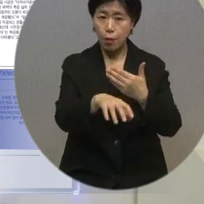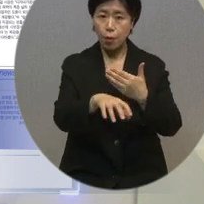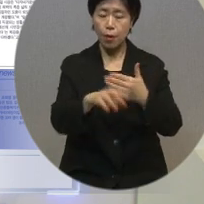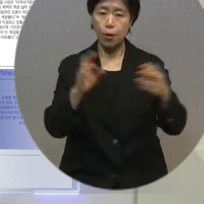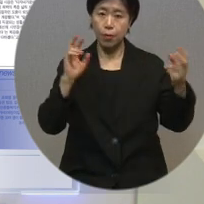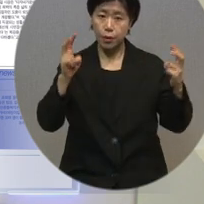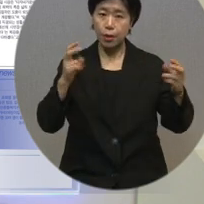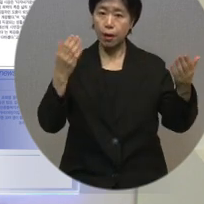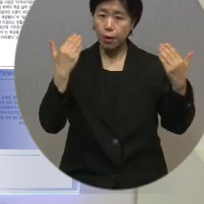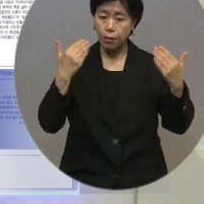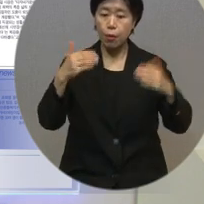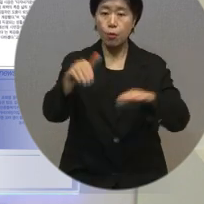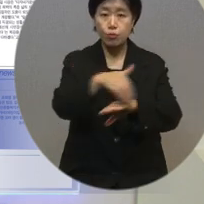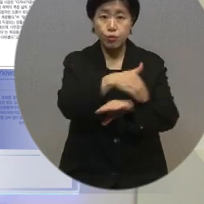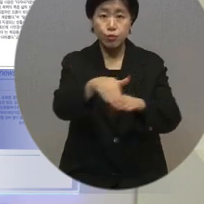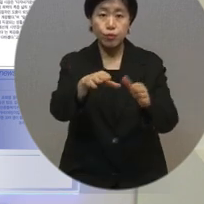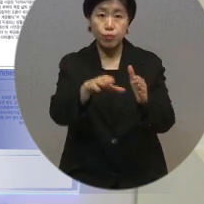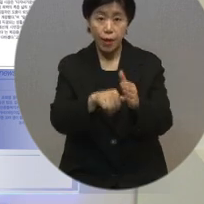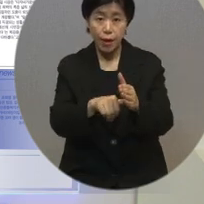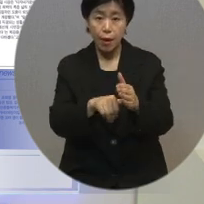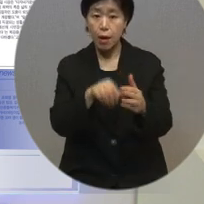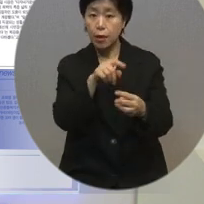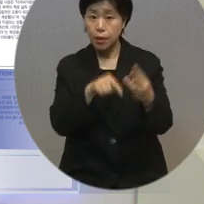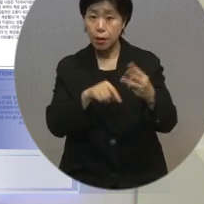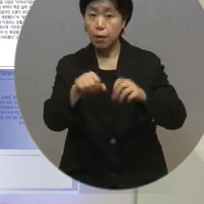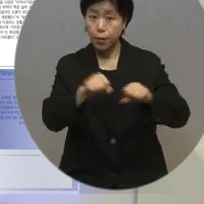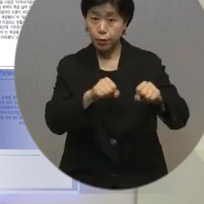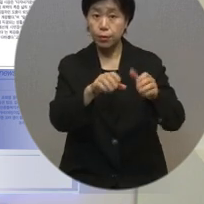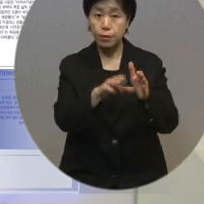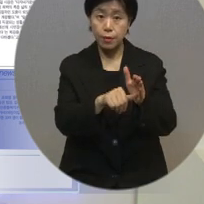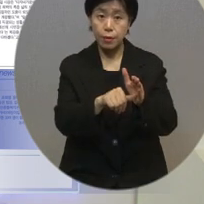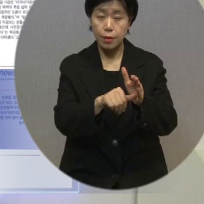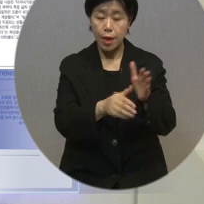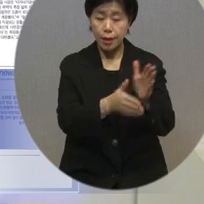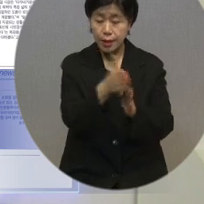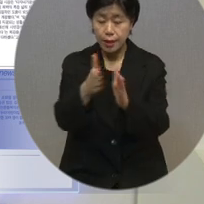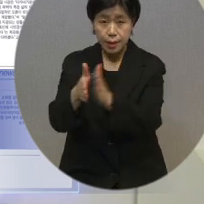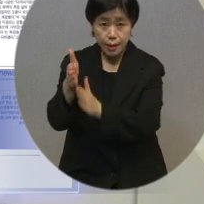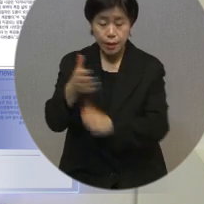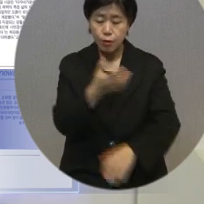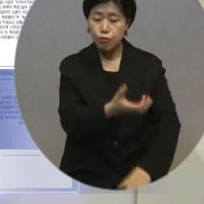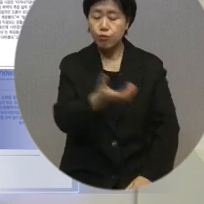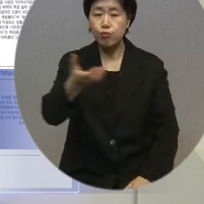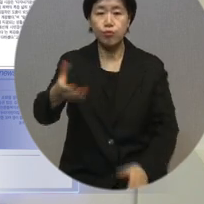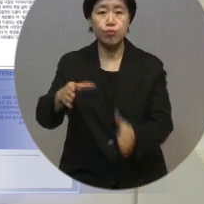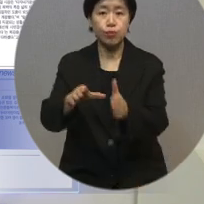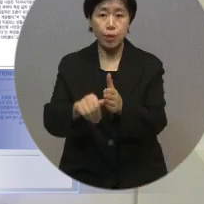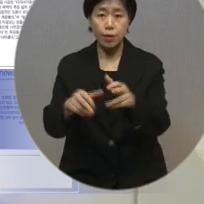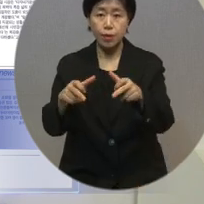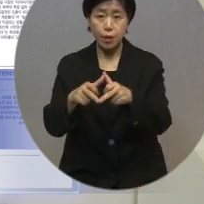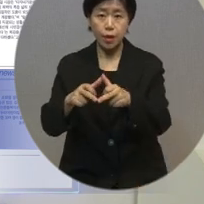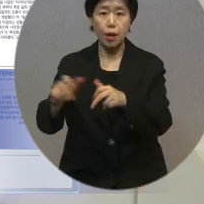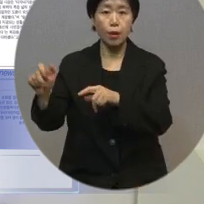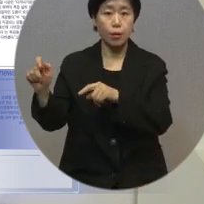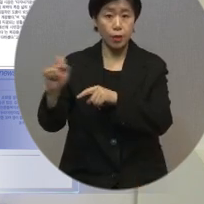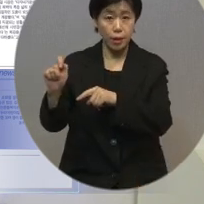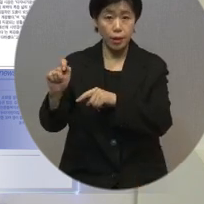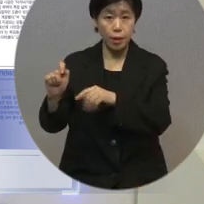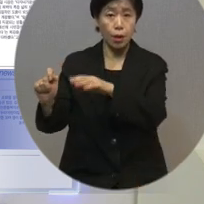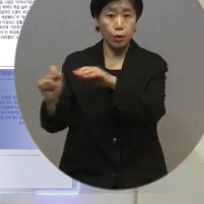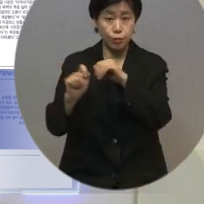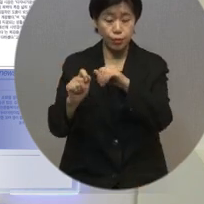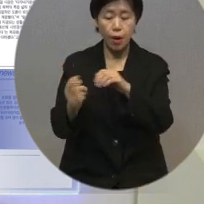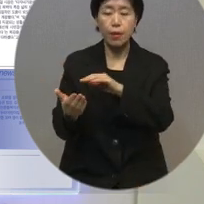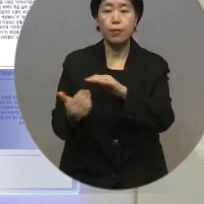출퇴근 등학교 등 세계 활동에 한해서 시군간 이동 특별 교통수단 장애인 콜택시 사전